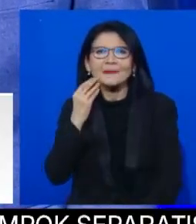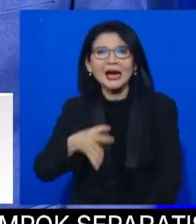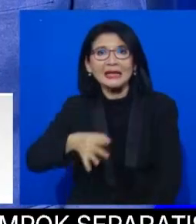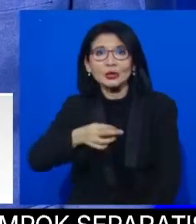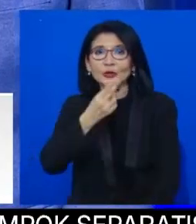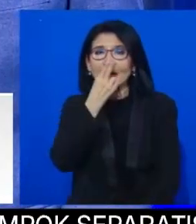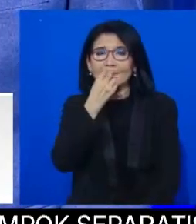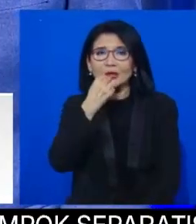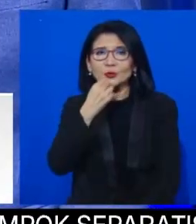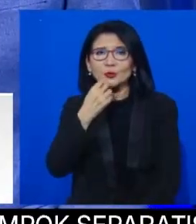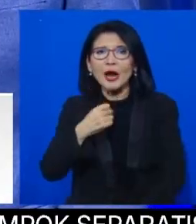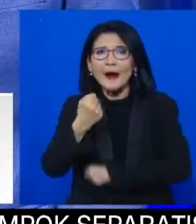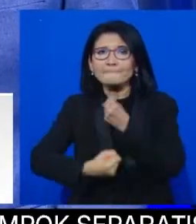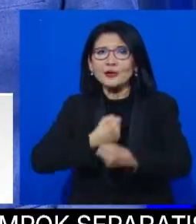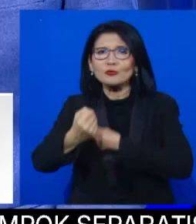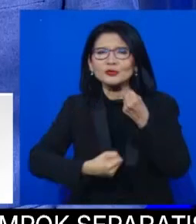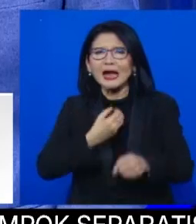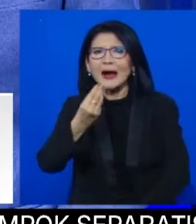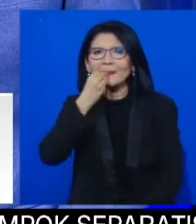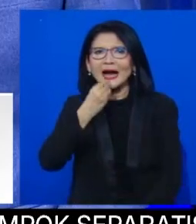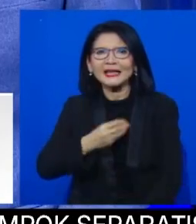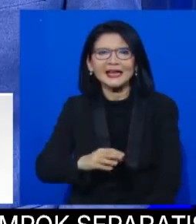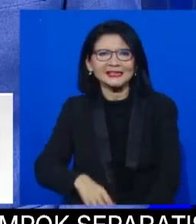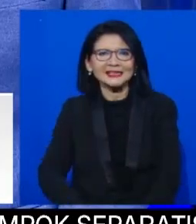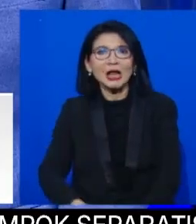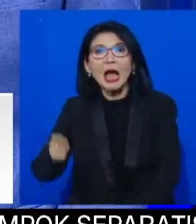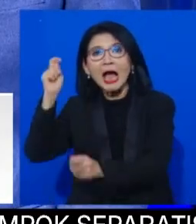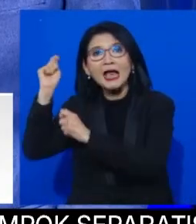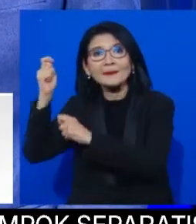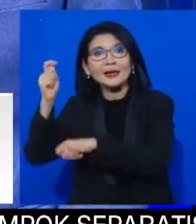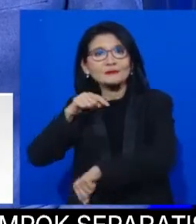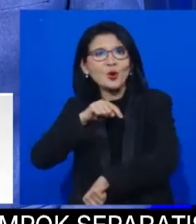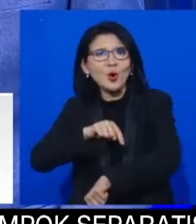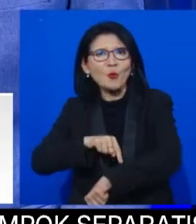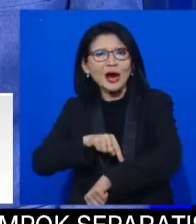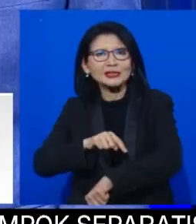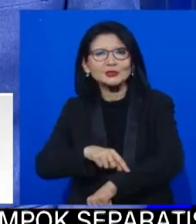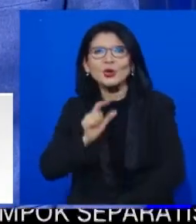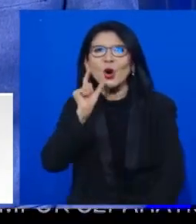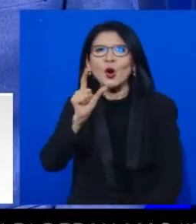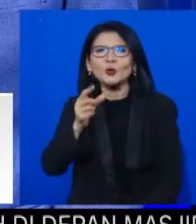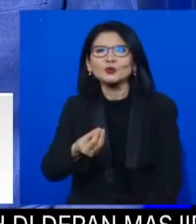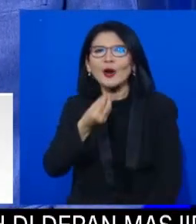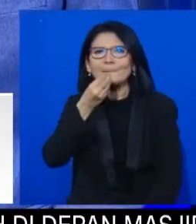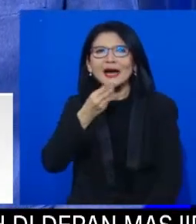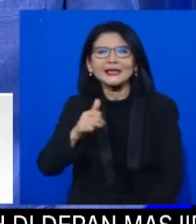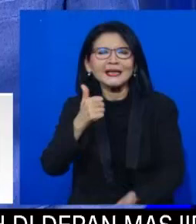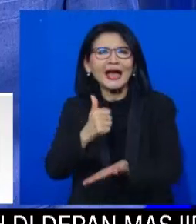sebagian pengusaha makanan menjadikan momen Hari Raya Idul Fitri sebagai waktu untuk menjajakan hidangan khas